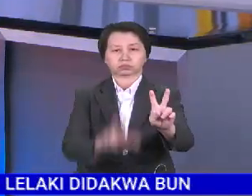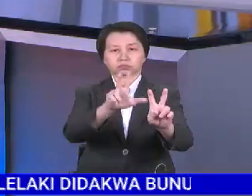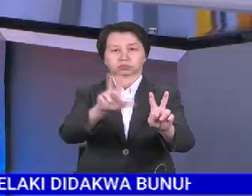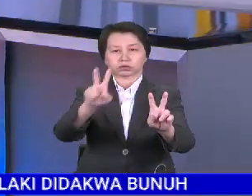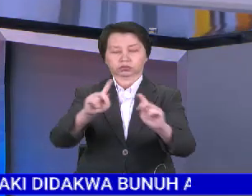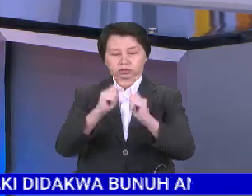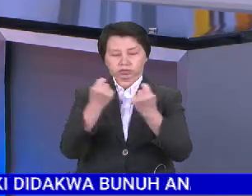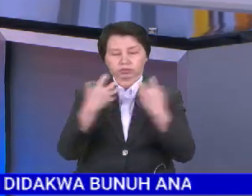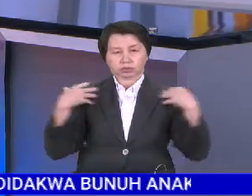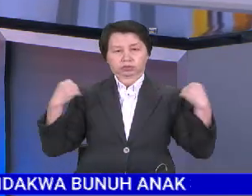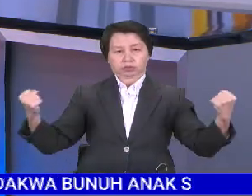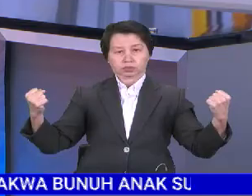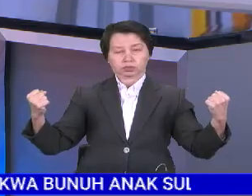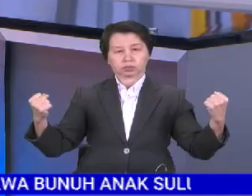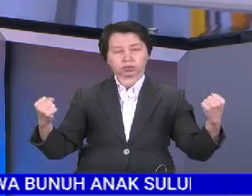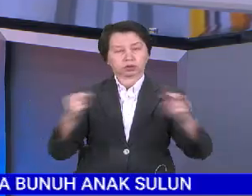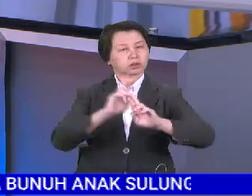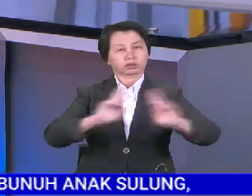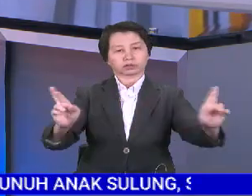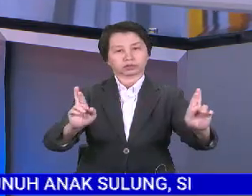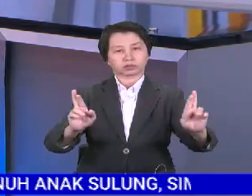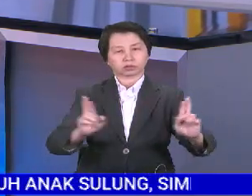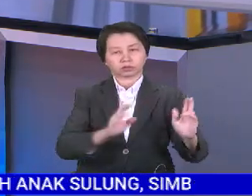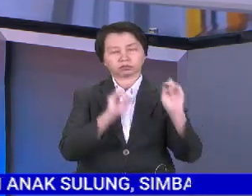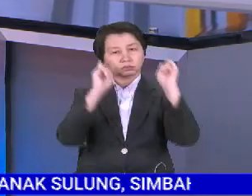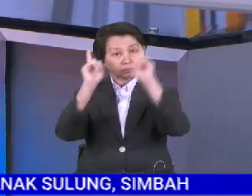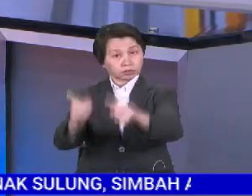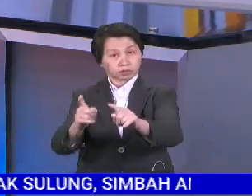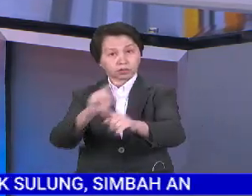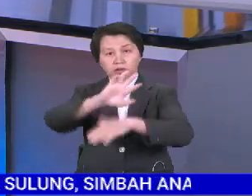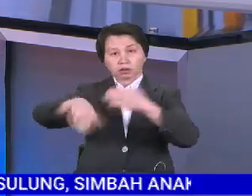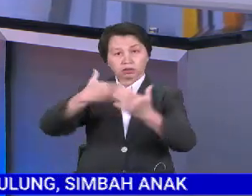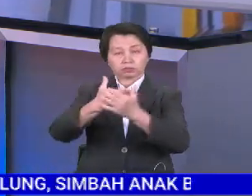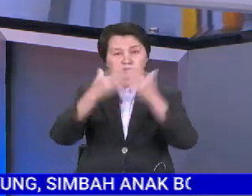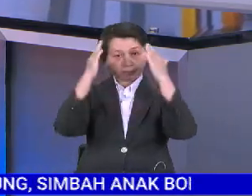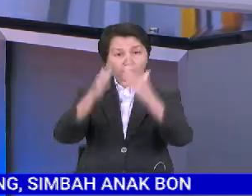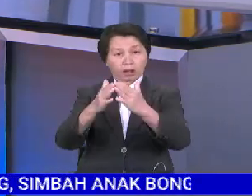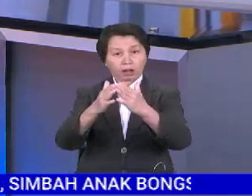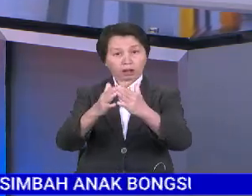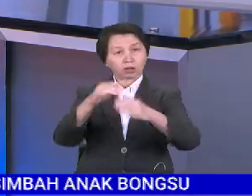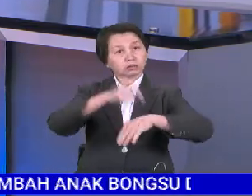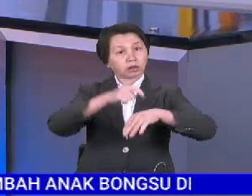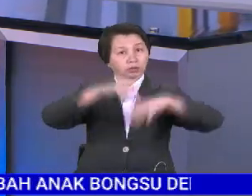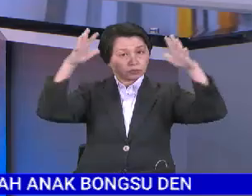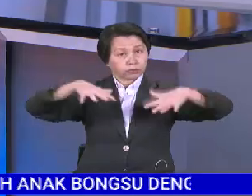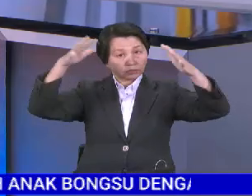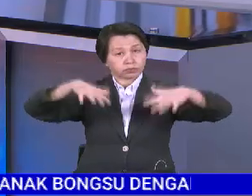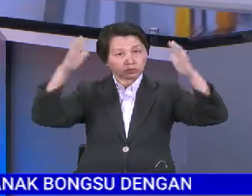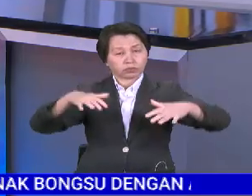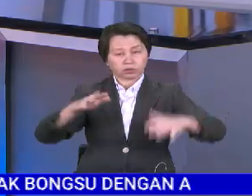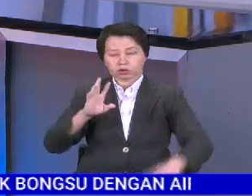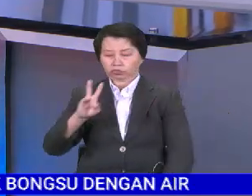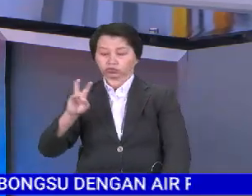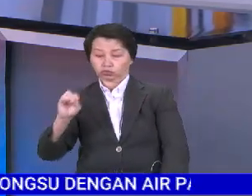272 pasukan kesihatan dan perubatan sedia diatur gerak ke seluruh Pahang sepanjang musim tengkujuh kali ini dan